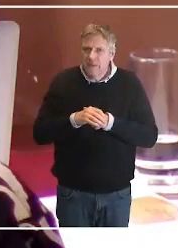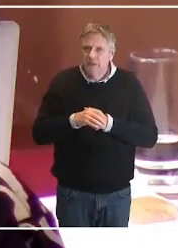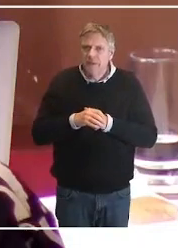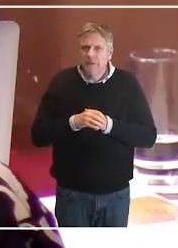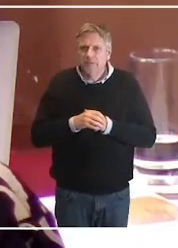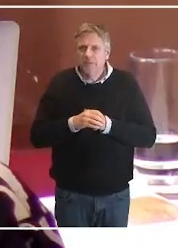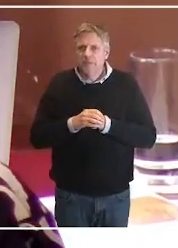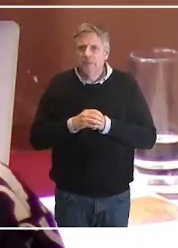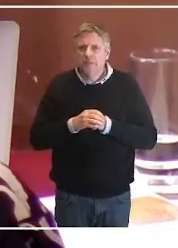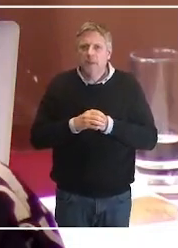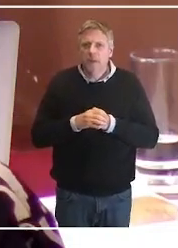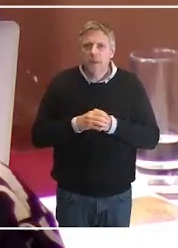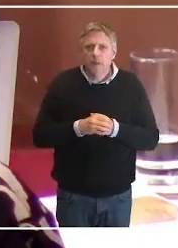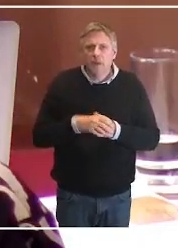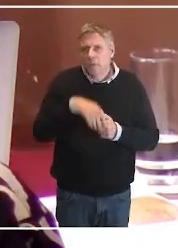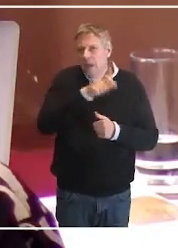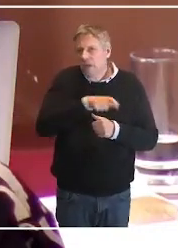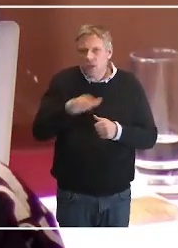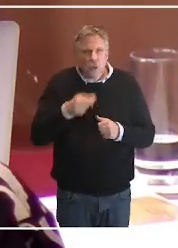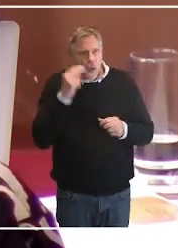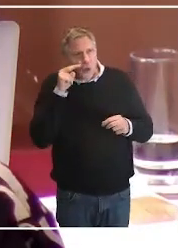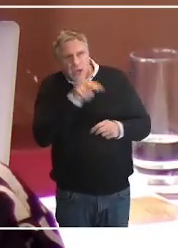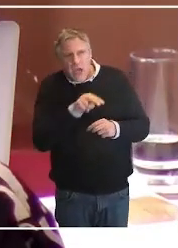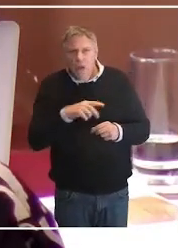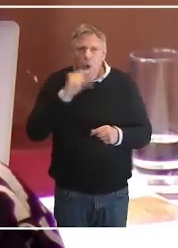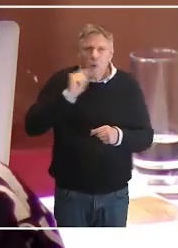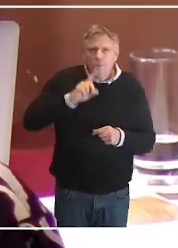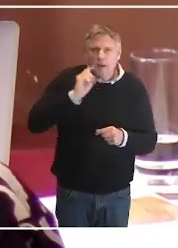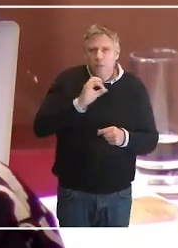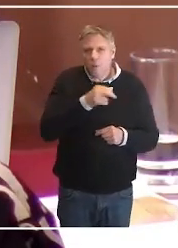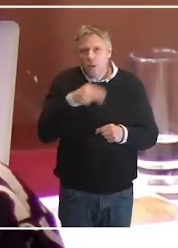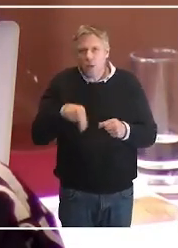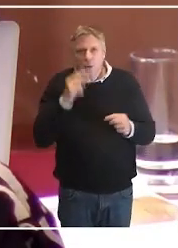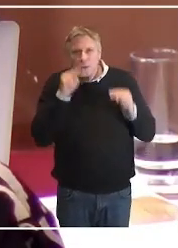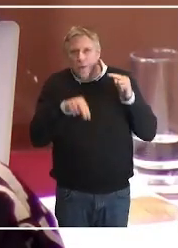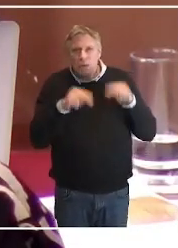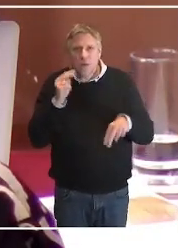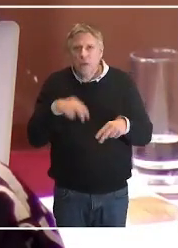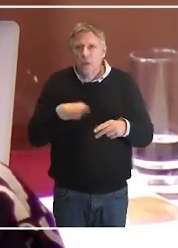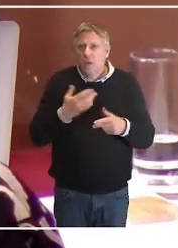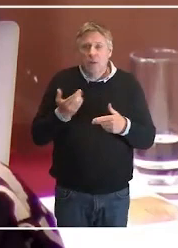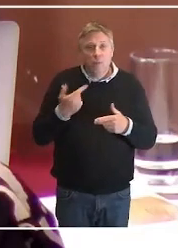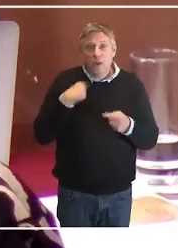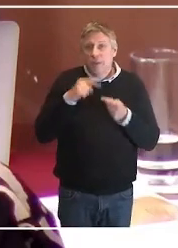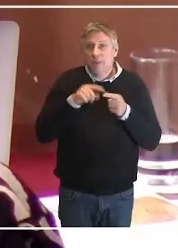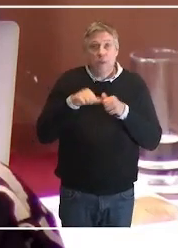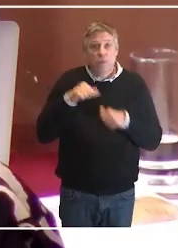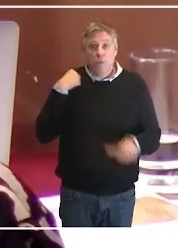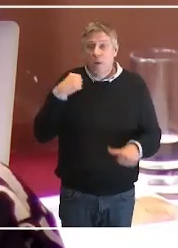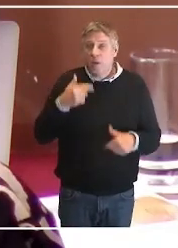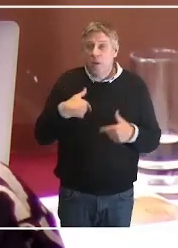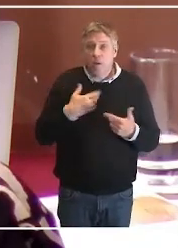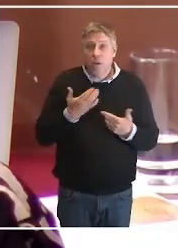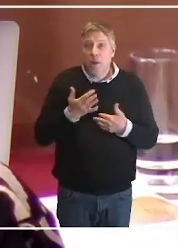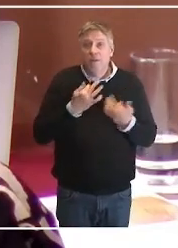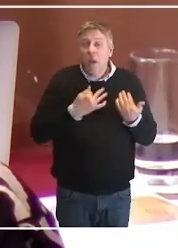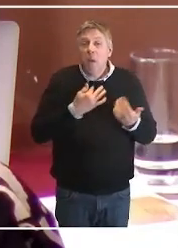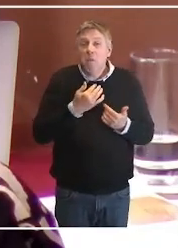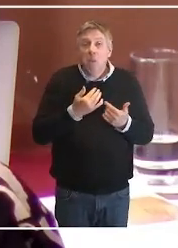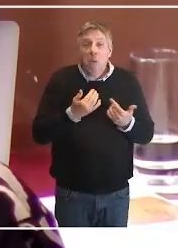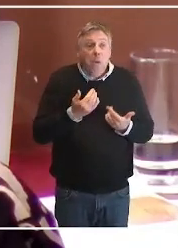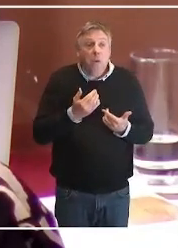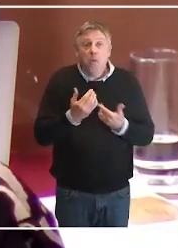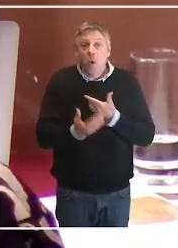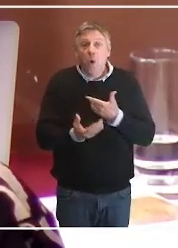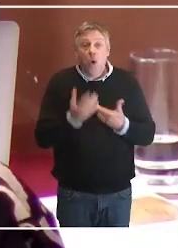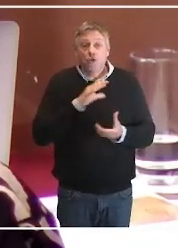on regarde les gens, on regarde pas les gens, est-ce qu'on est un homme, est-ce qu'on est une femme. Oui. Moi, ces sujets, je suis très très loin de tout ça et les considérations personnelles de genre